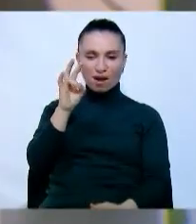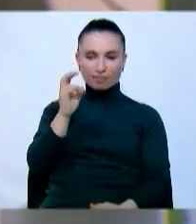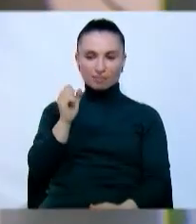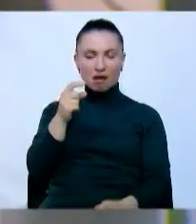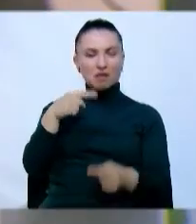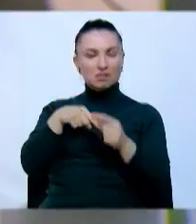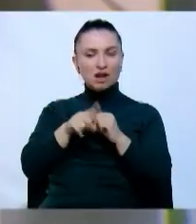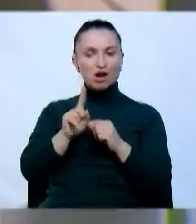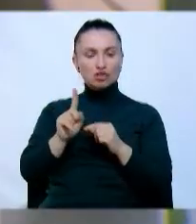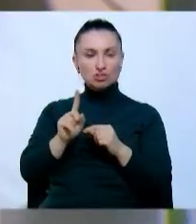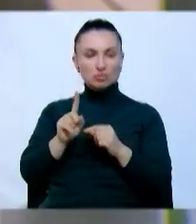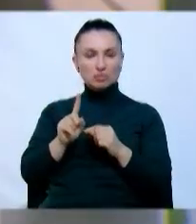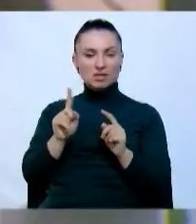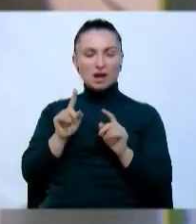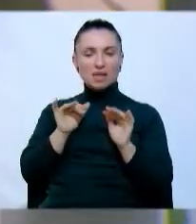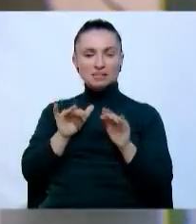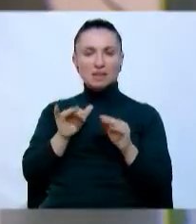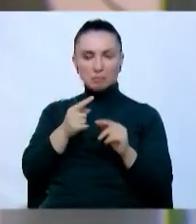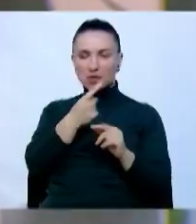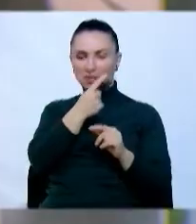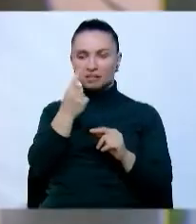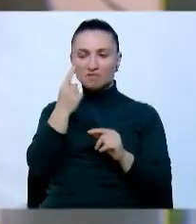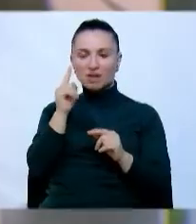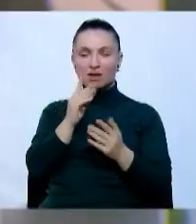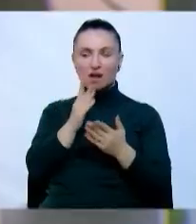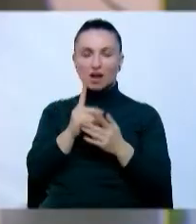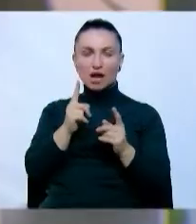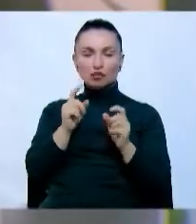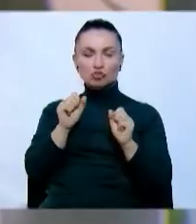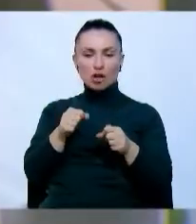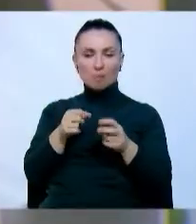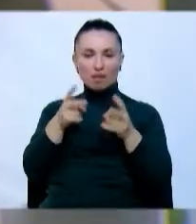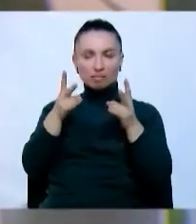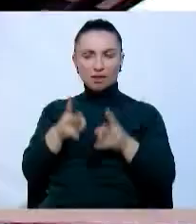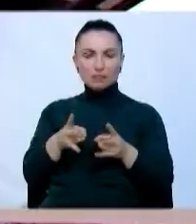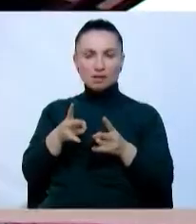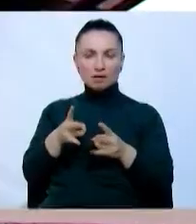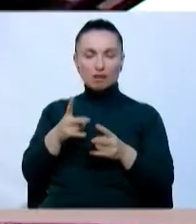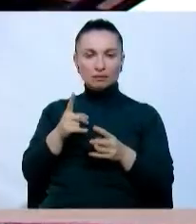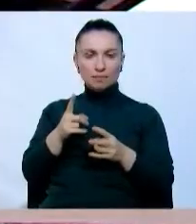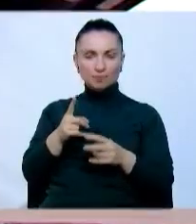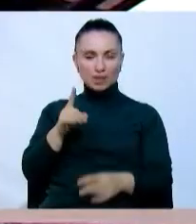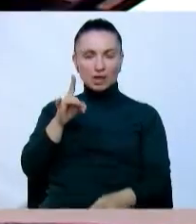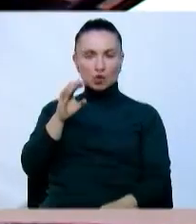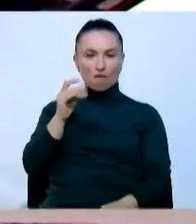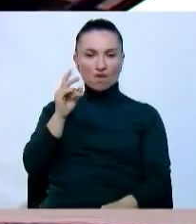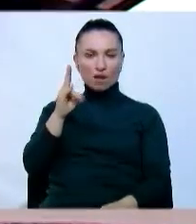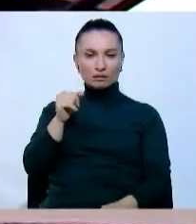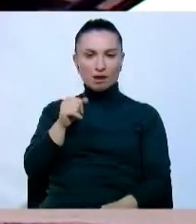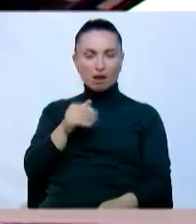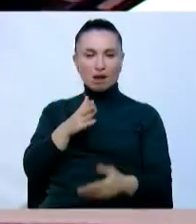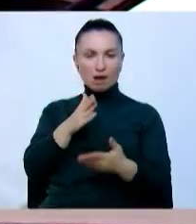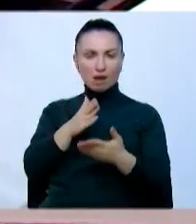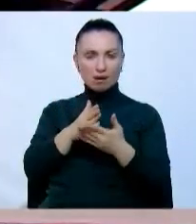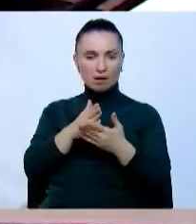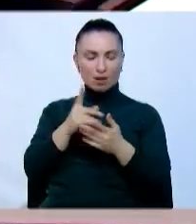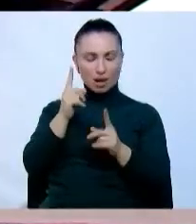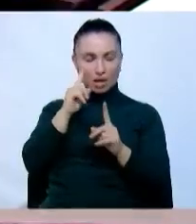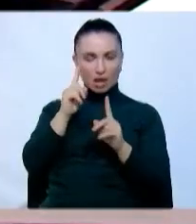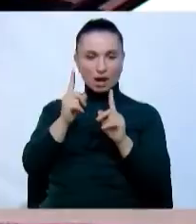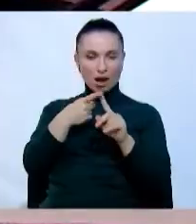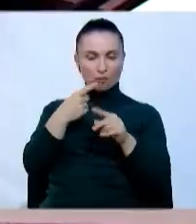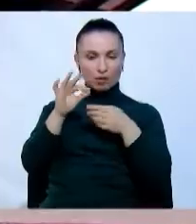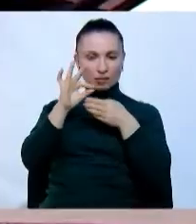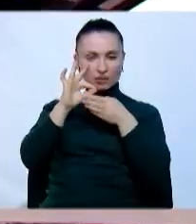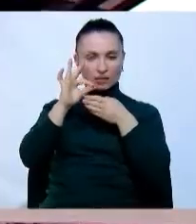ჩვენს მაყურებელს, რა საქმეს აკეთებს და რატომ შეიძლება დაზარალდეს რქოვანა? რქოვანა ეს გახლავთ გამჭვირვალე